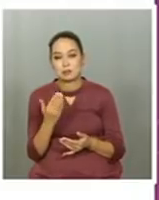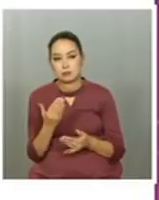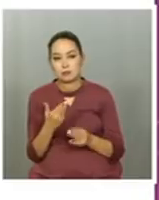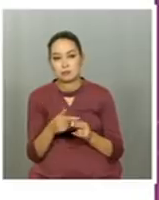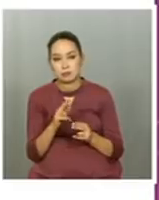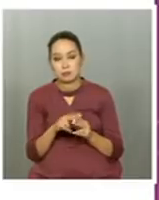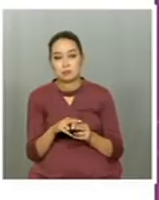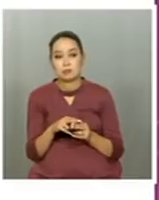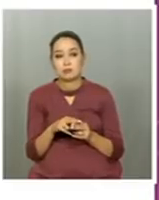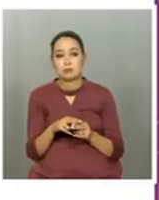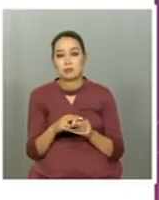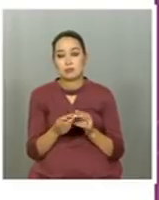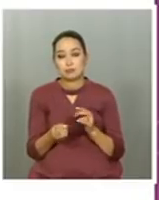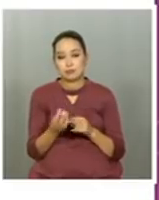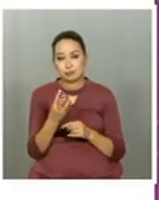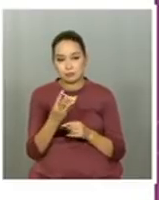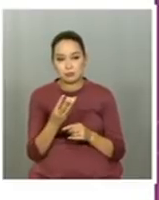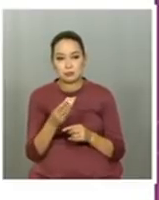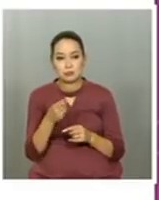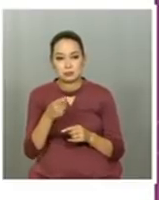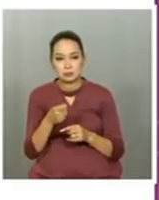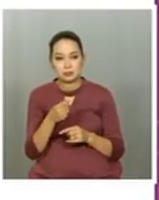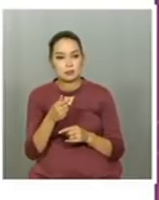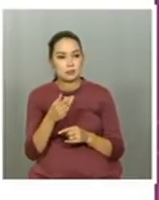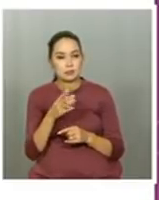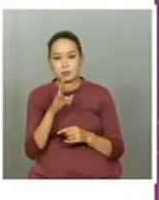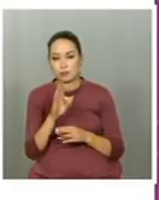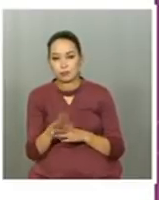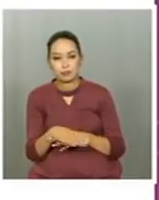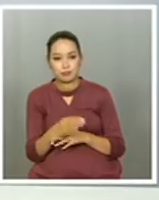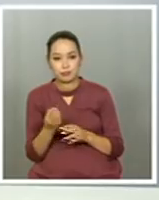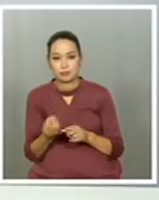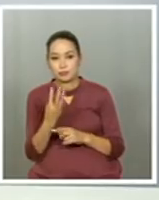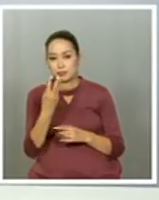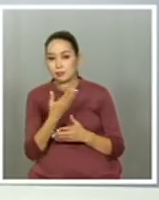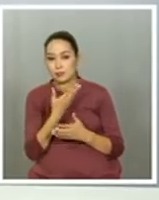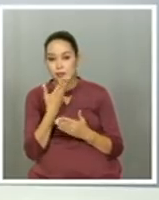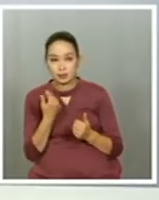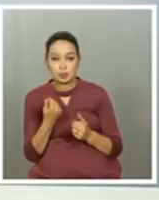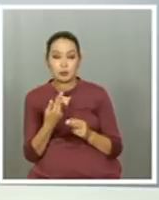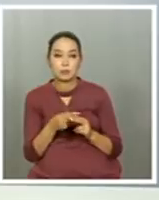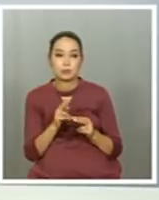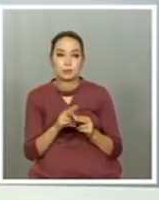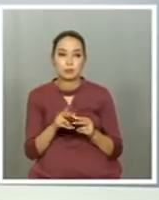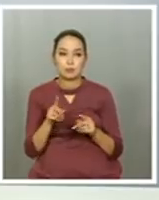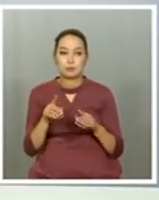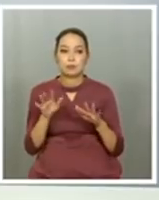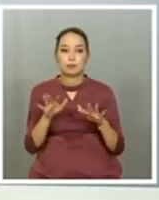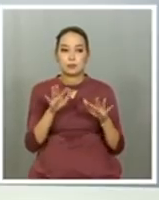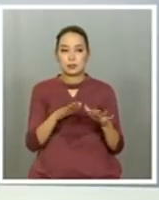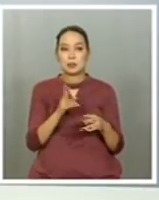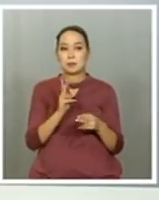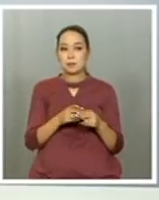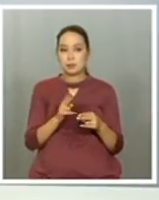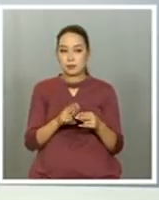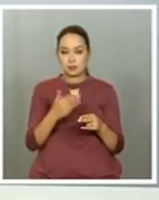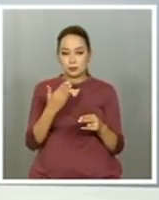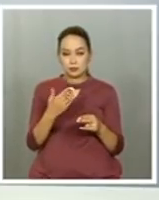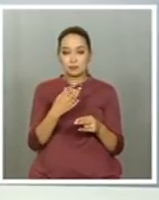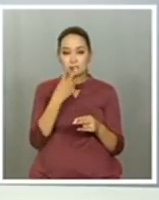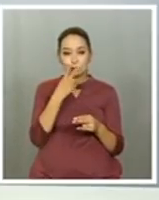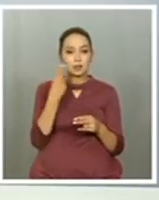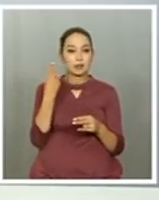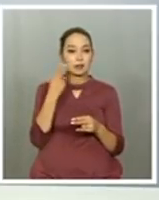кезде ешқандай сутек газының бөлінгені байқалған жоқ. Яғни бұл осы жердегі металдардың белсенділігіне